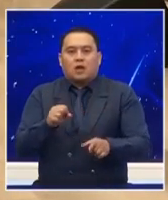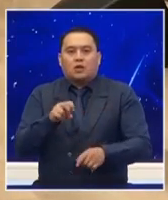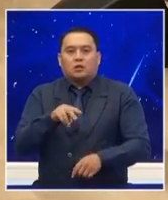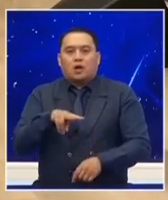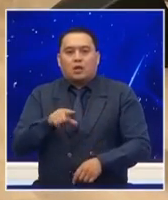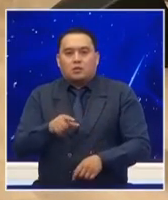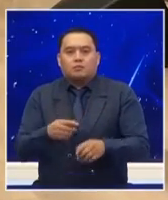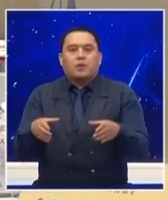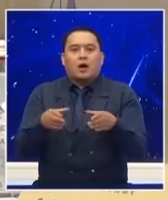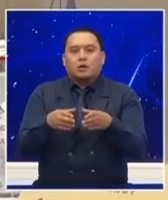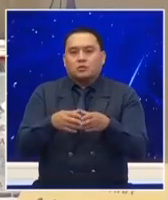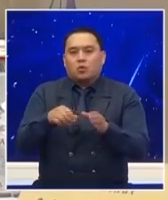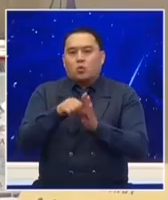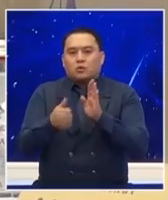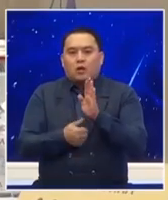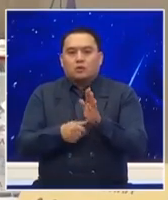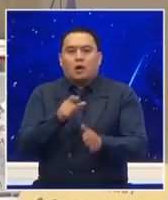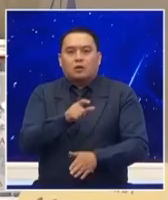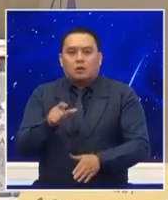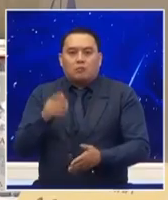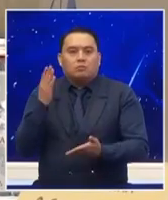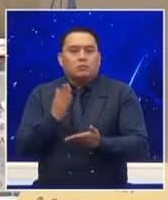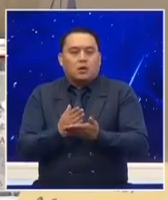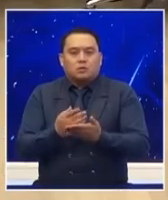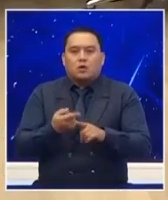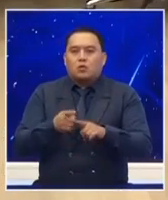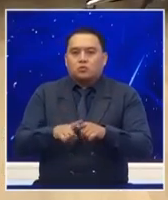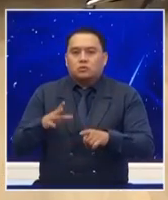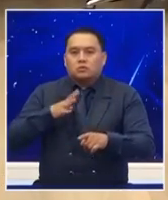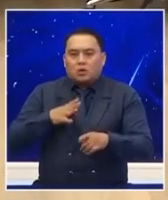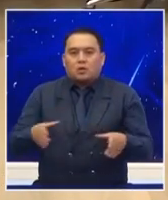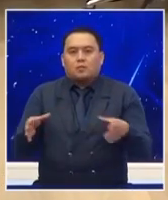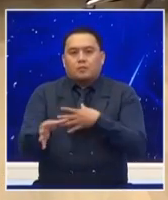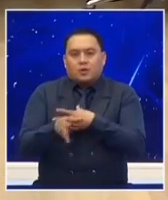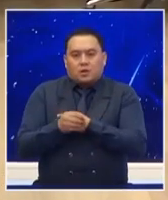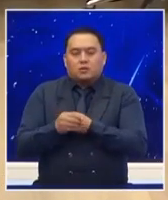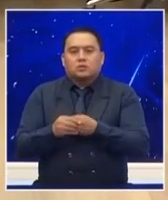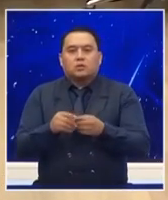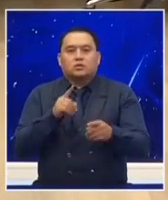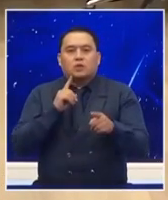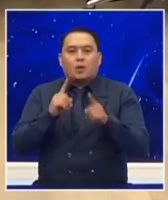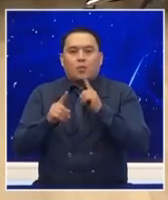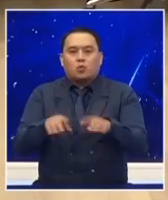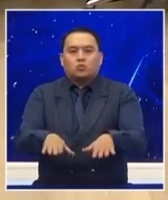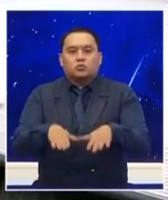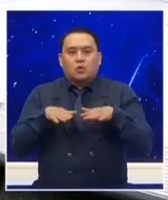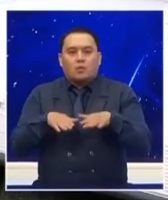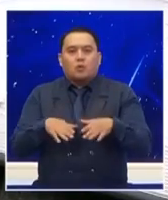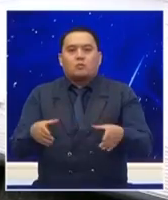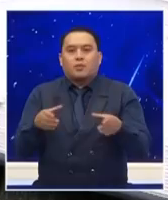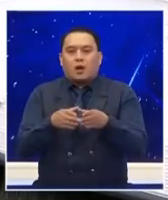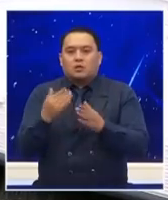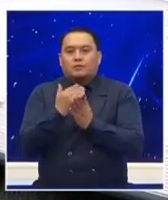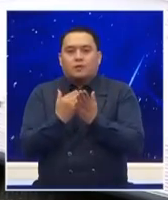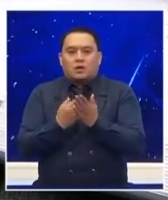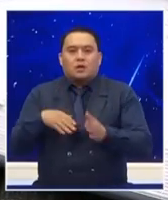Адал партиясының тізімінде 16 адам бар. Сайлау комиссиясы уәкілетті органдармен бірлесіп, мәжіліс депутаты болып сайлану үшін партиялық